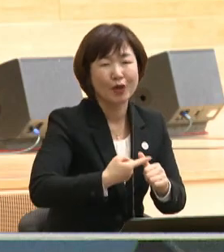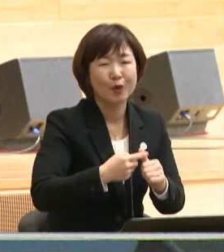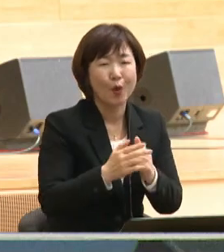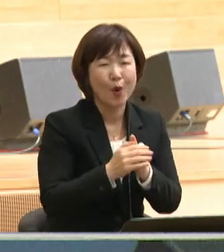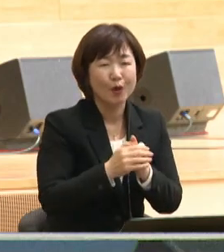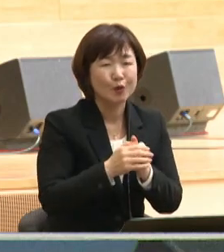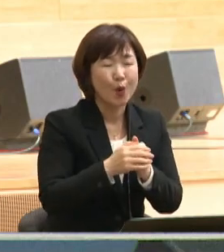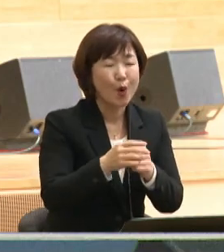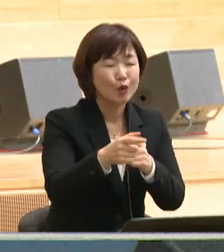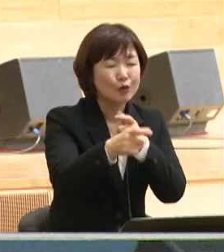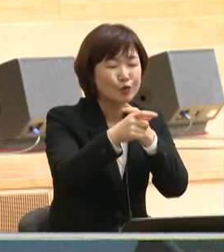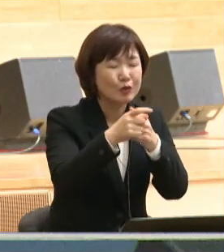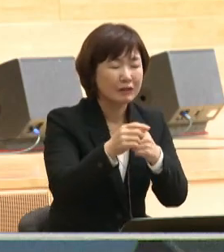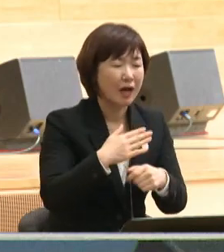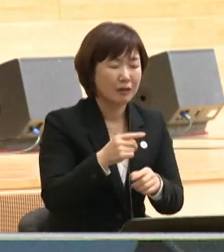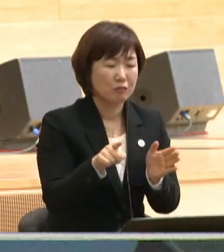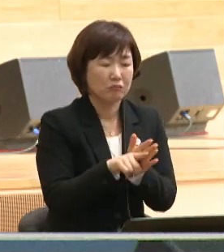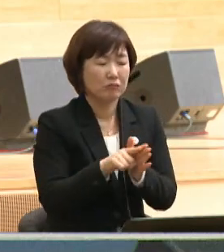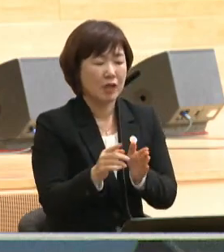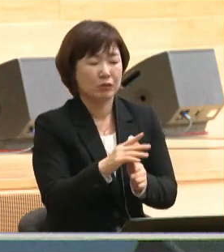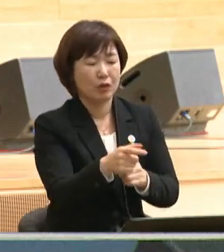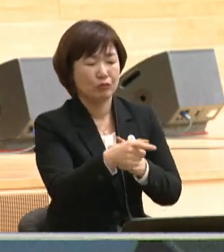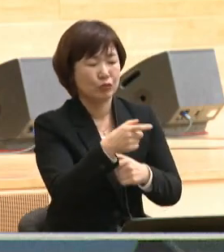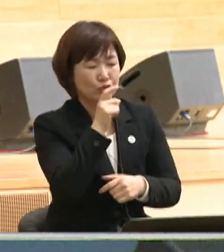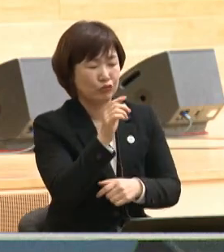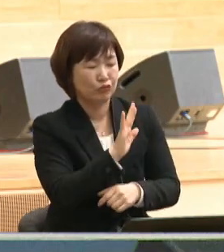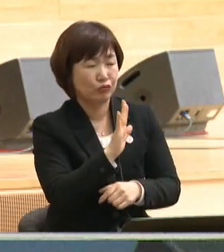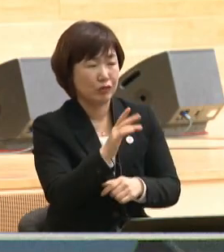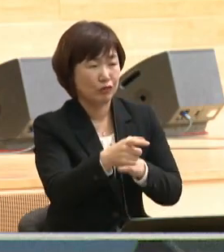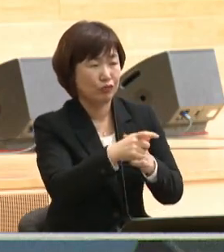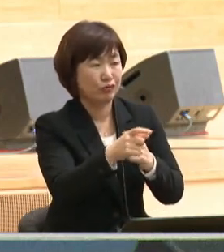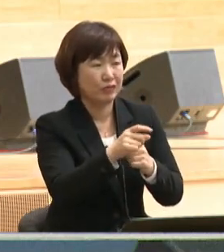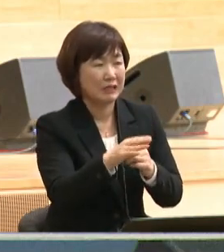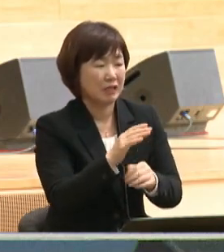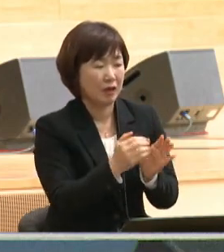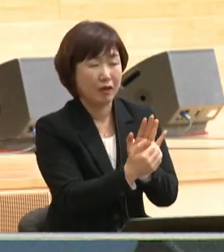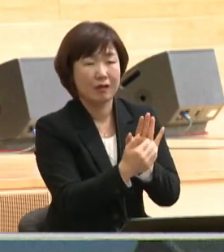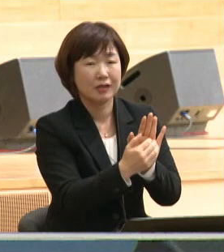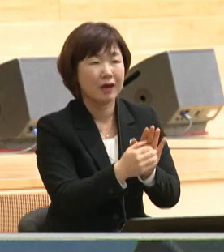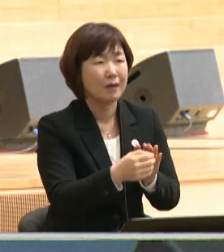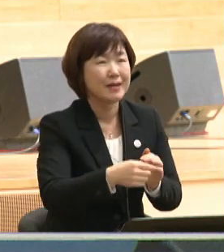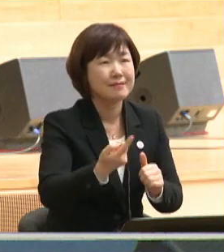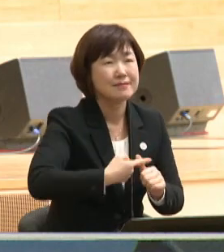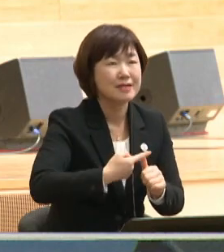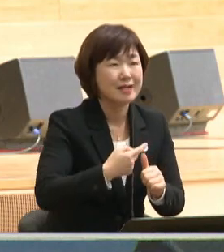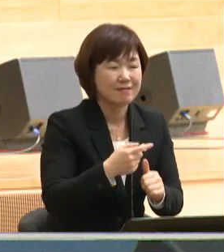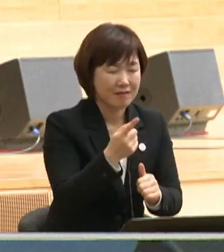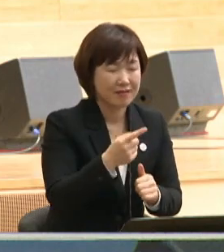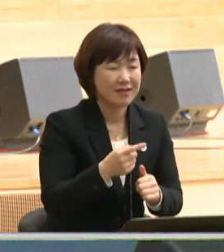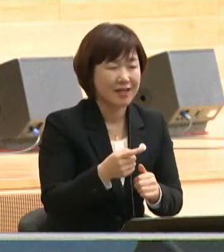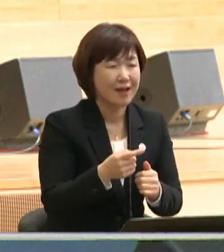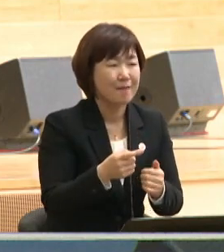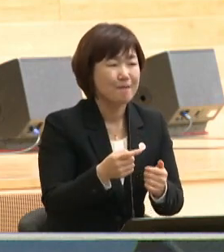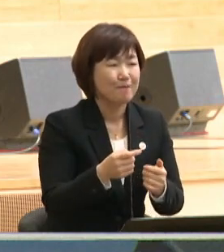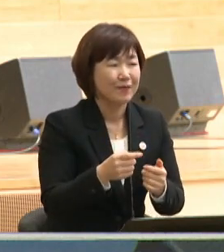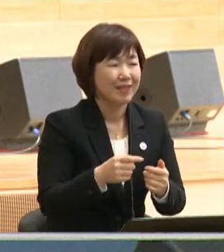회식 자리에서 술 마시지 않다가 넌 왜 그렇게 융통성 없냐라는 그런 핀잔을 듣는다 할지라도 여러분은